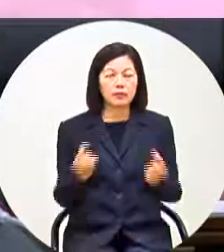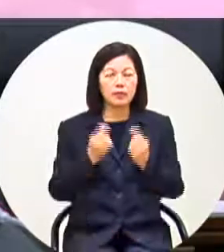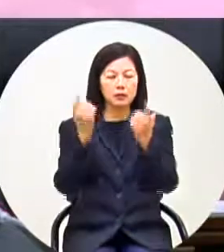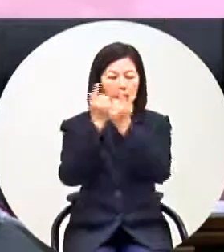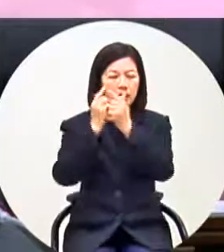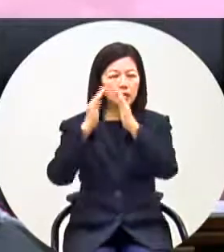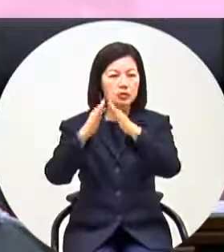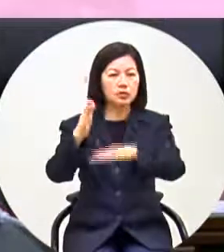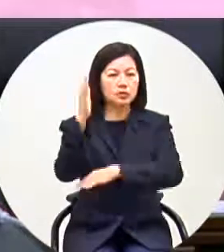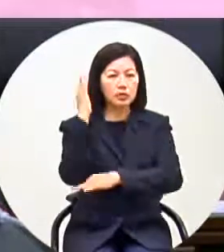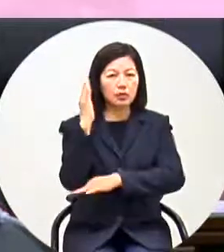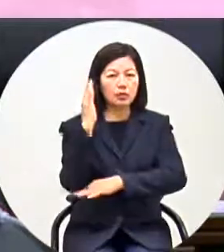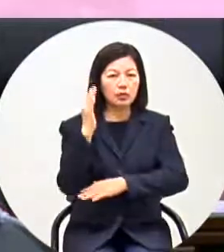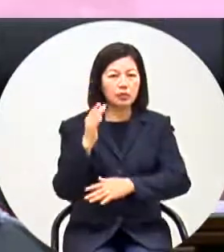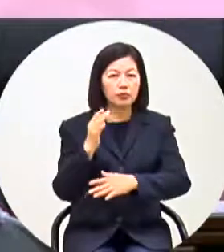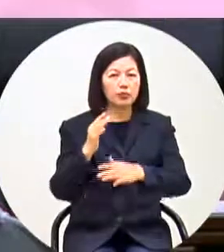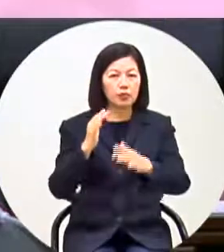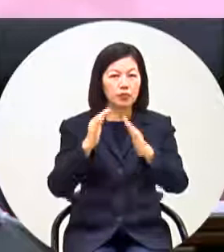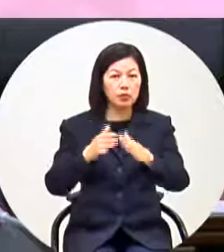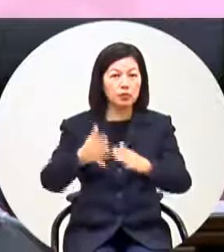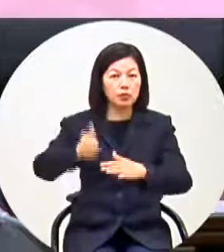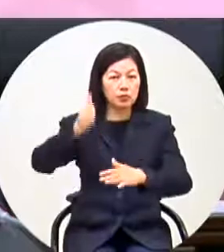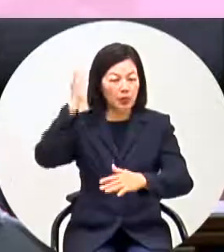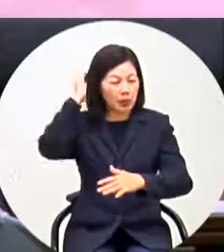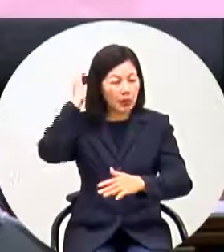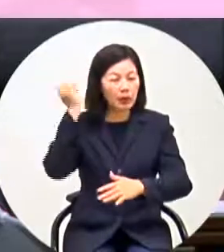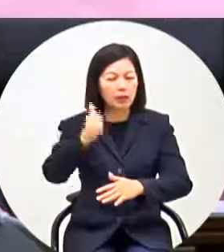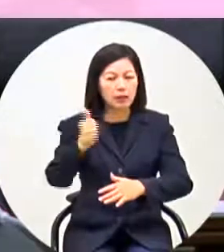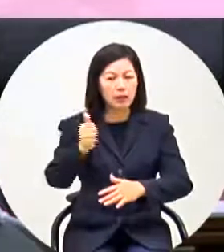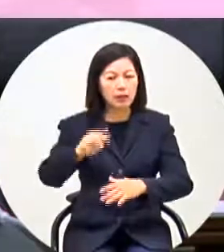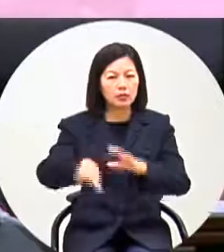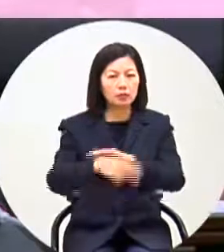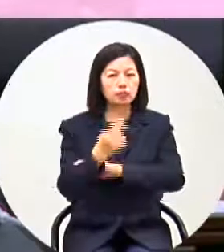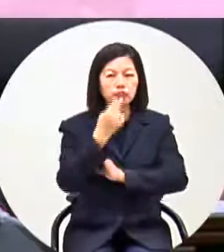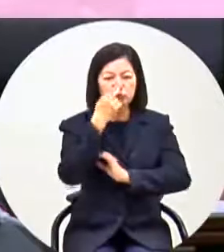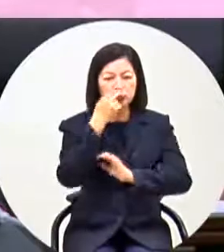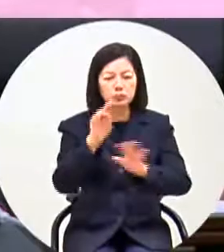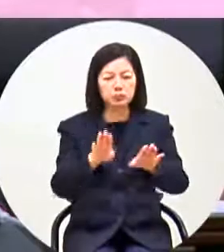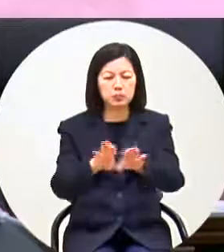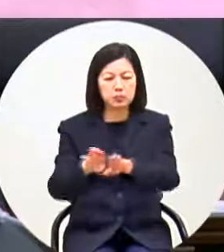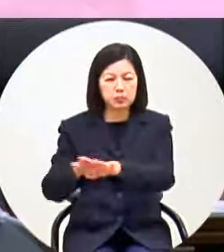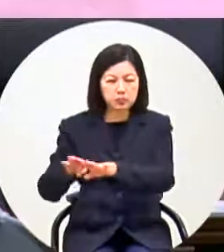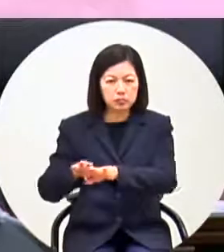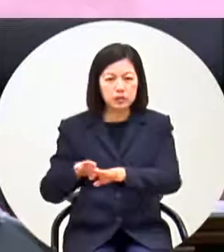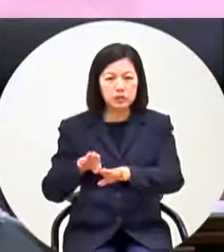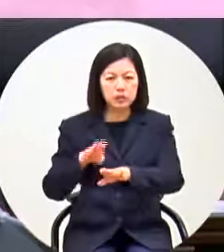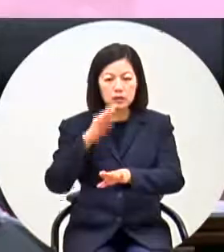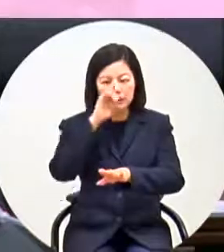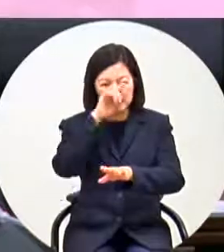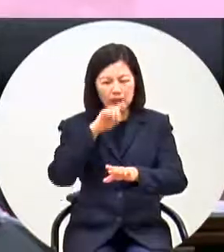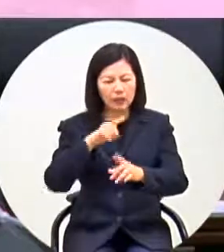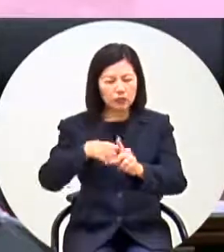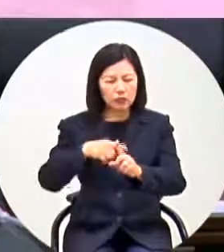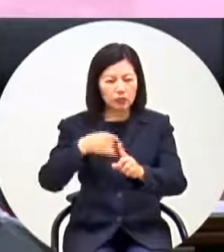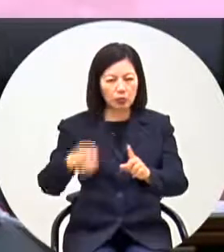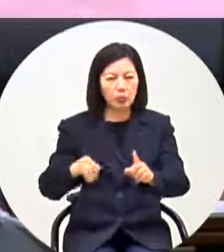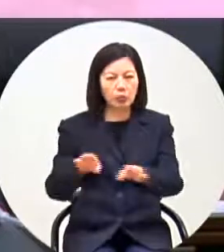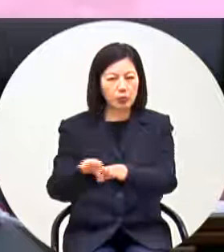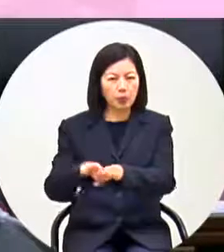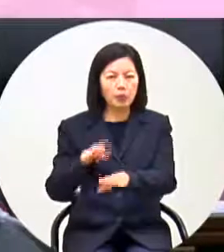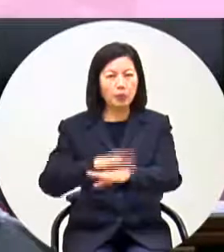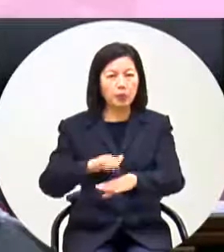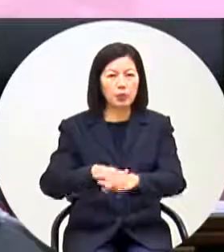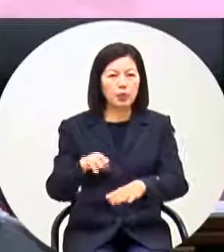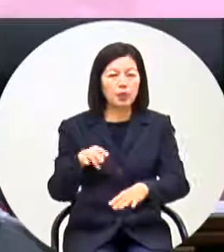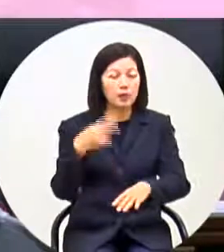价，那其实也是一个避难的空污日啊，哦，那像我们的大拿伯公车二也是免